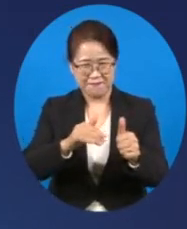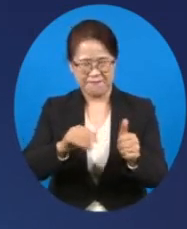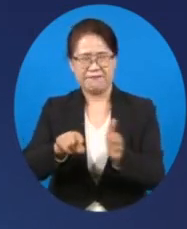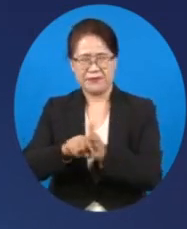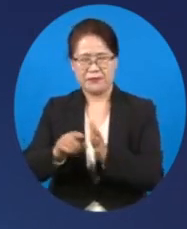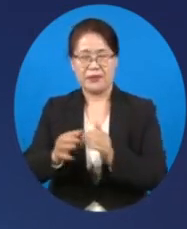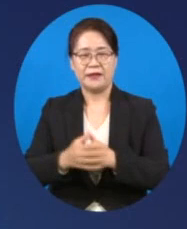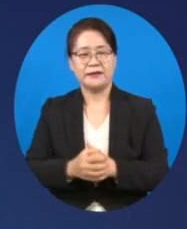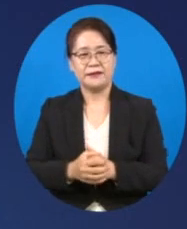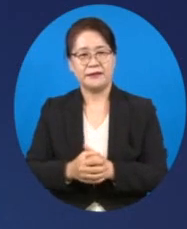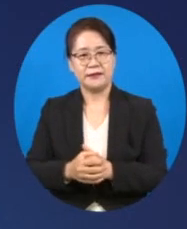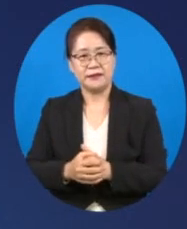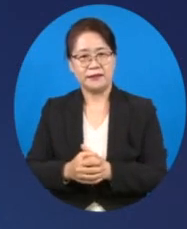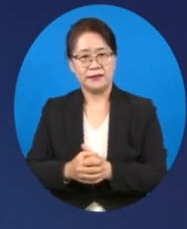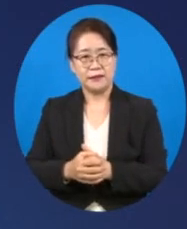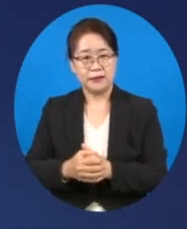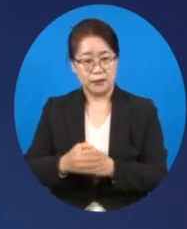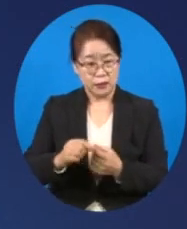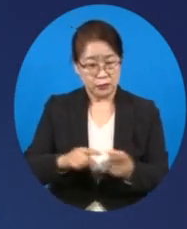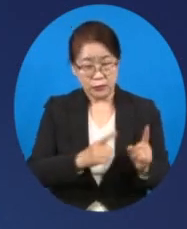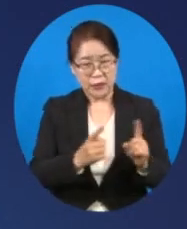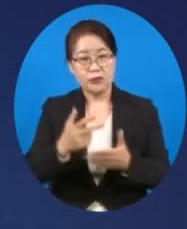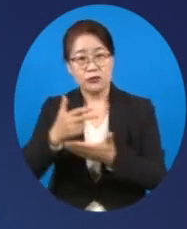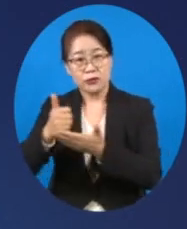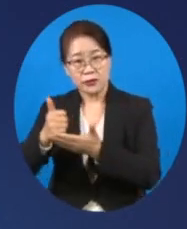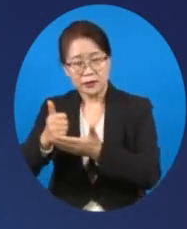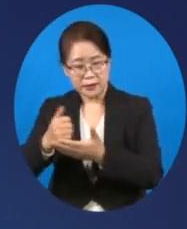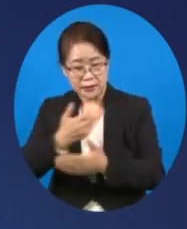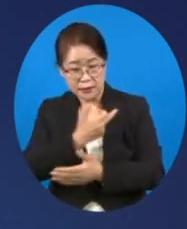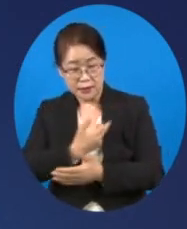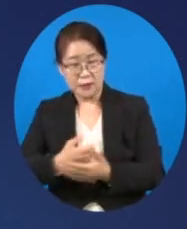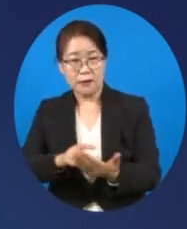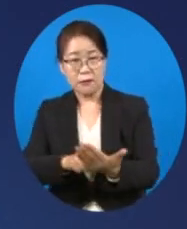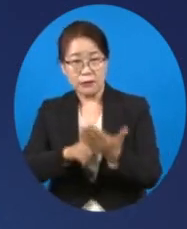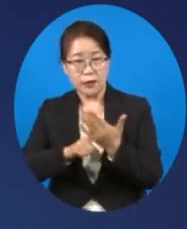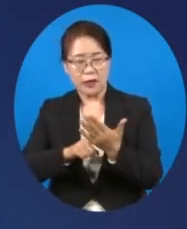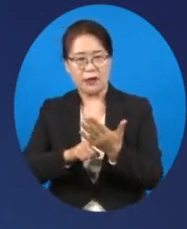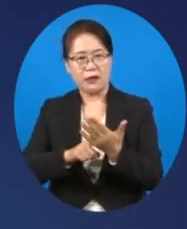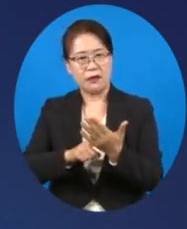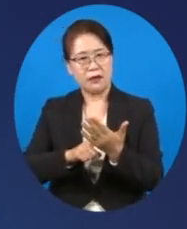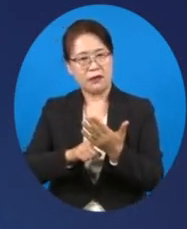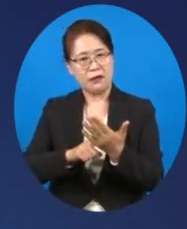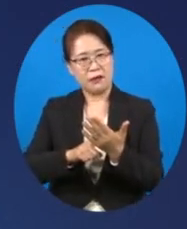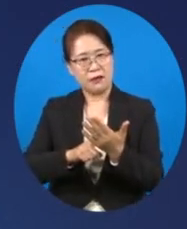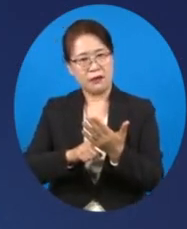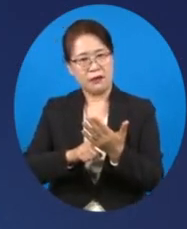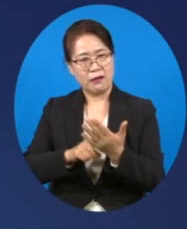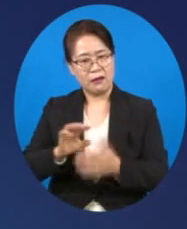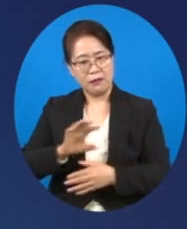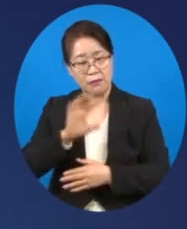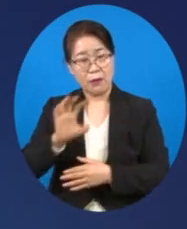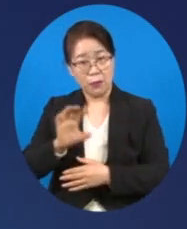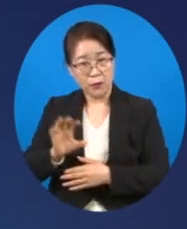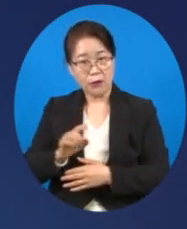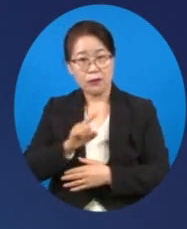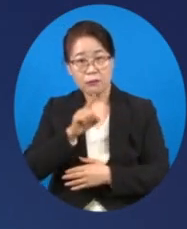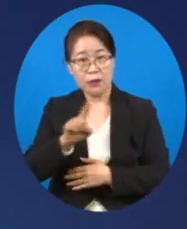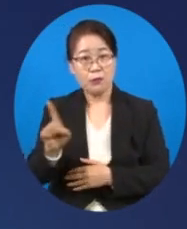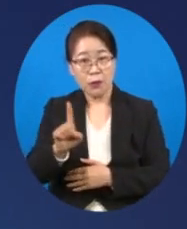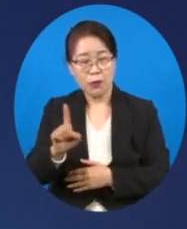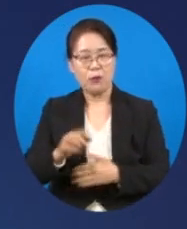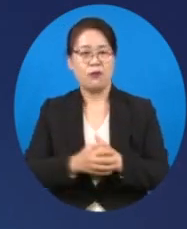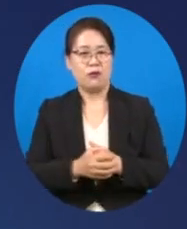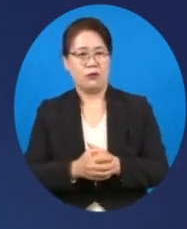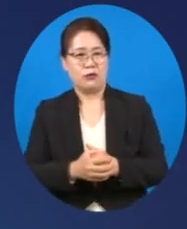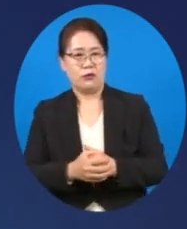그런데 부활하신 주님께서 제자들에게 나타나셔서 두 번이나 반복하여 이런 말씀을 하셨습니다